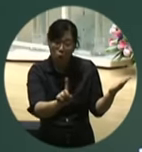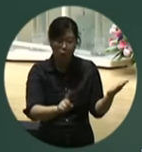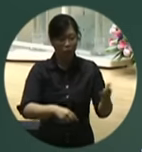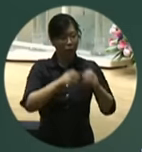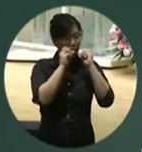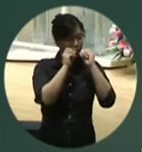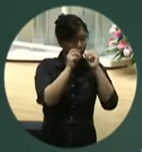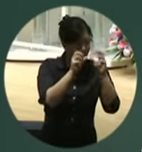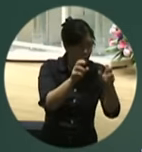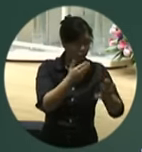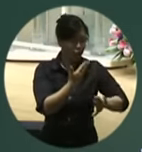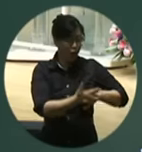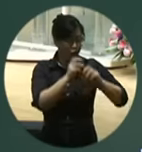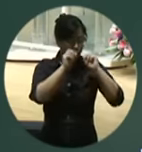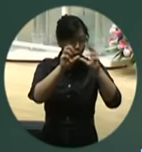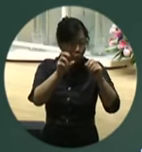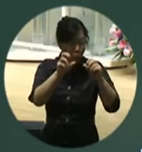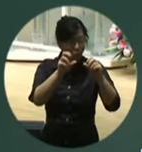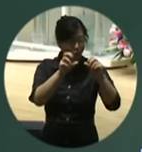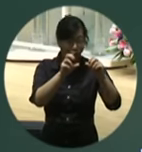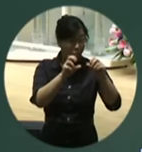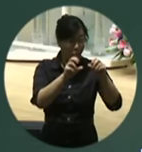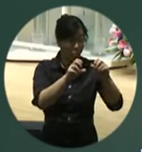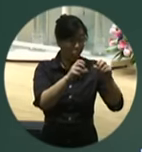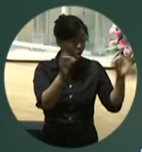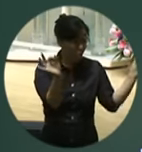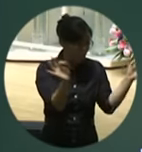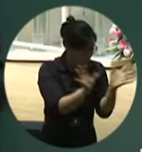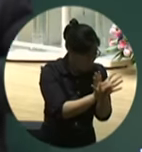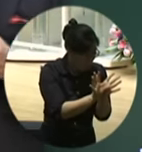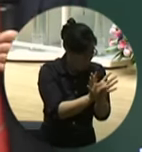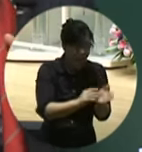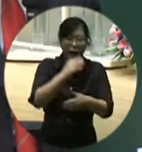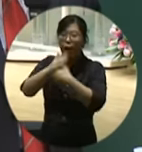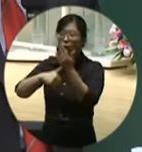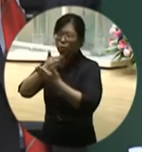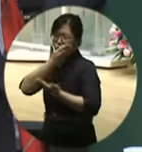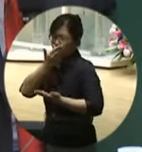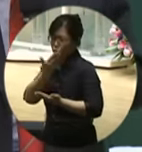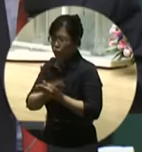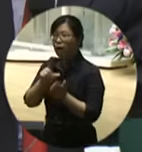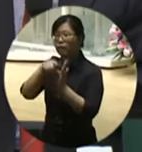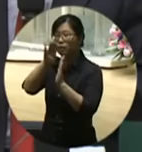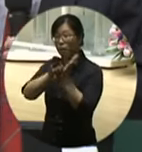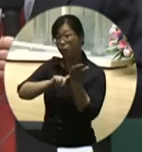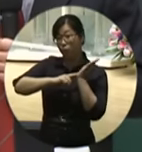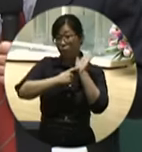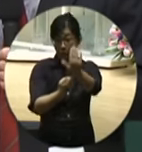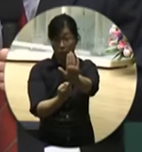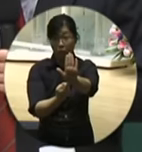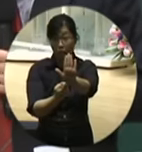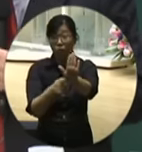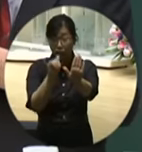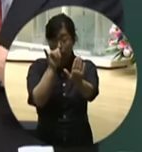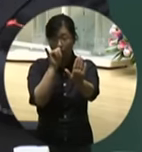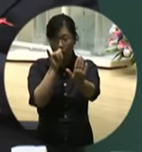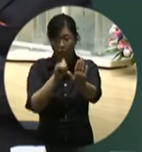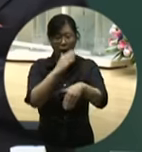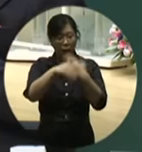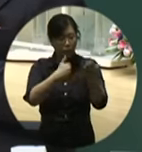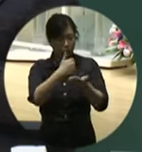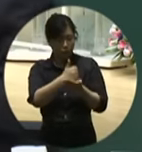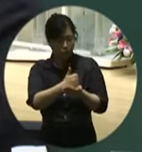하나님은 중요한 시간표를 주셨어요. So every time evangelism and missions was blocked, that is when God gave the important time schedule. 그 시간표를 볼 줄 아셔야